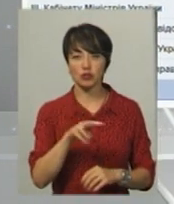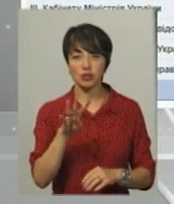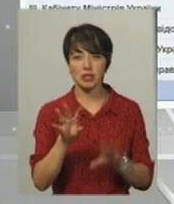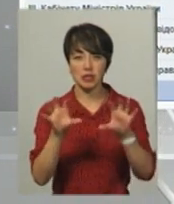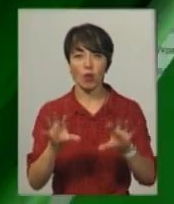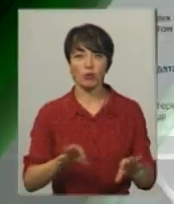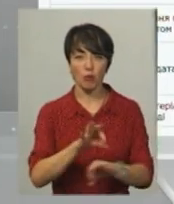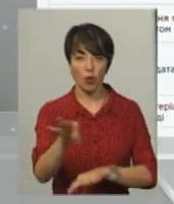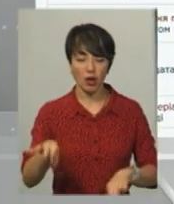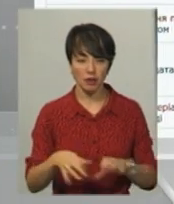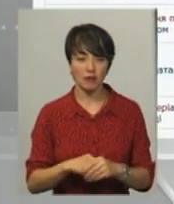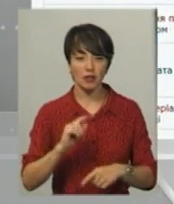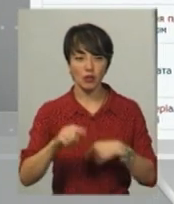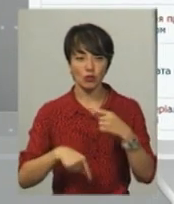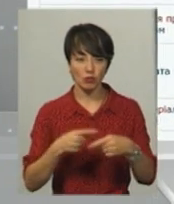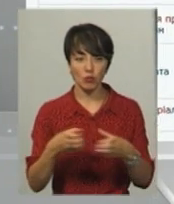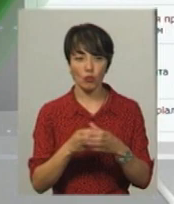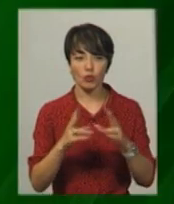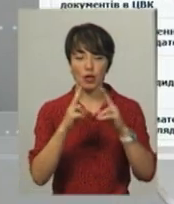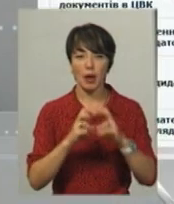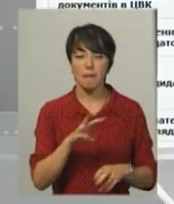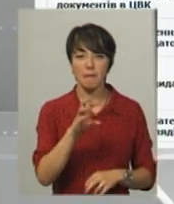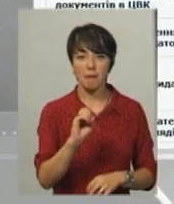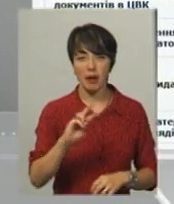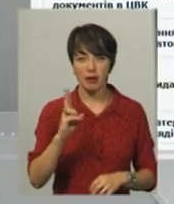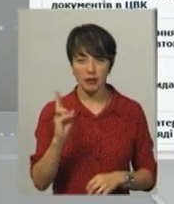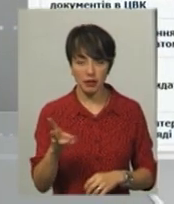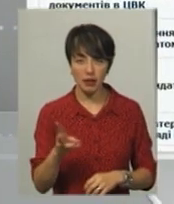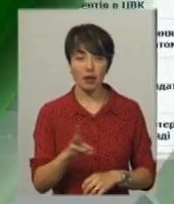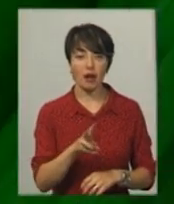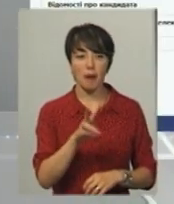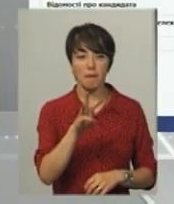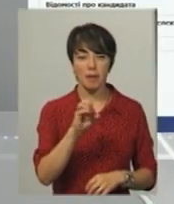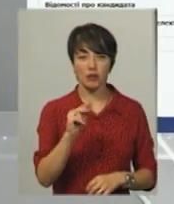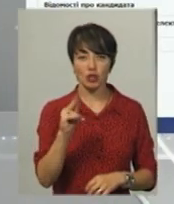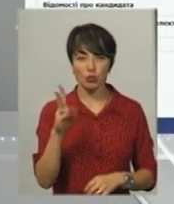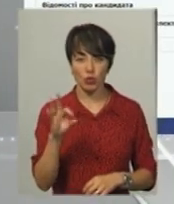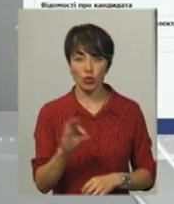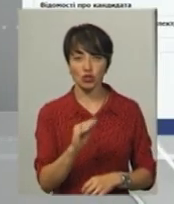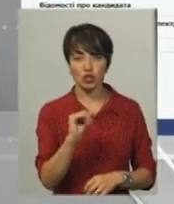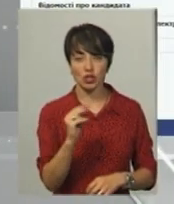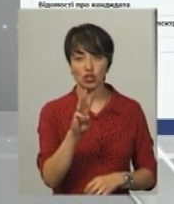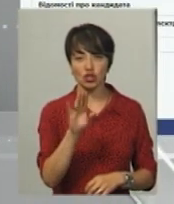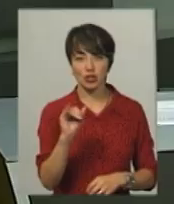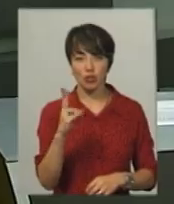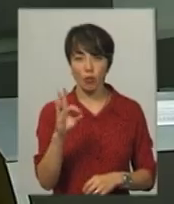224 законопроекти. У наступному блоці ми проаналізуємо діяльність Сергія Мельника, Володимира Мельниченка та Андрія Шиньковича.